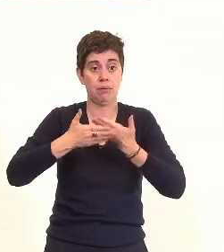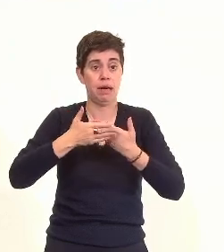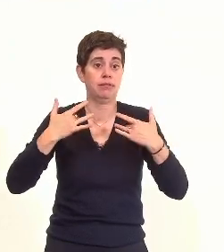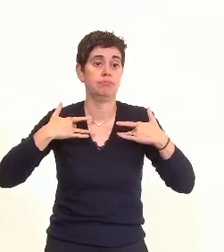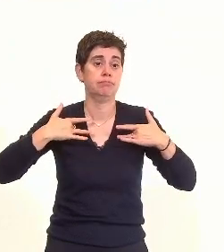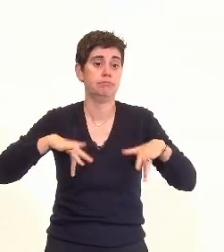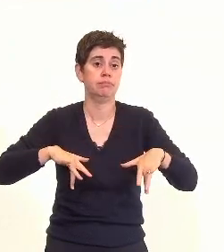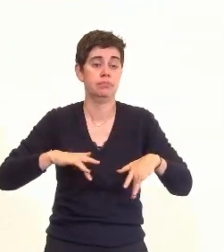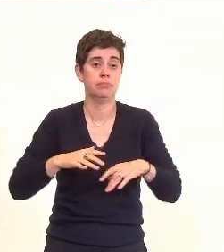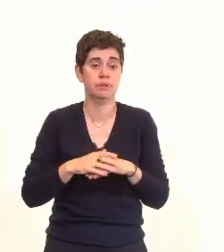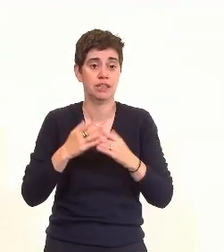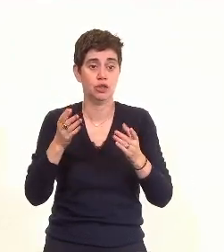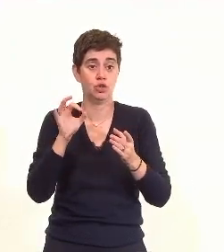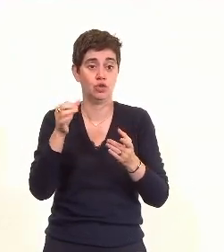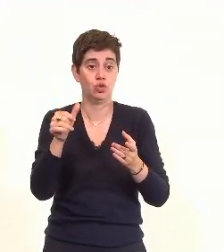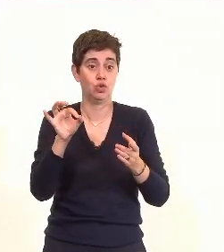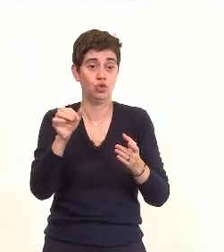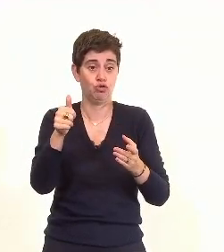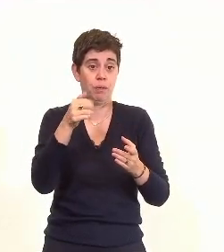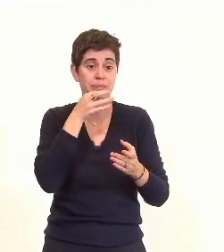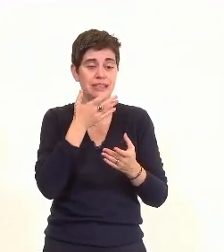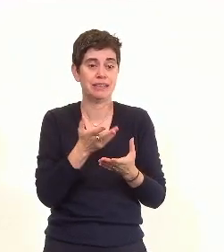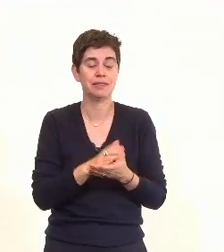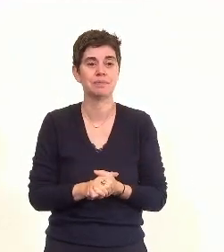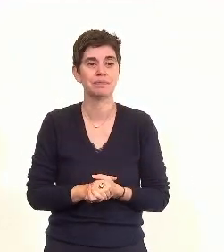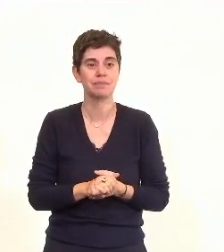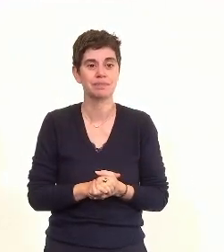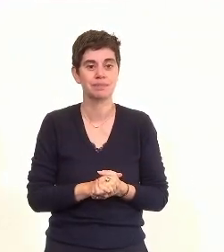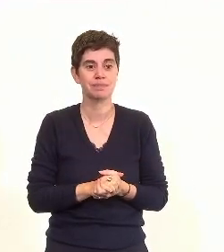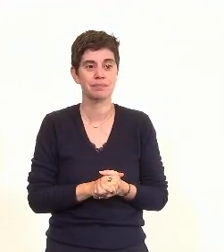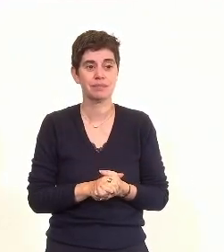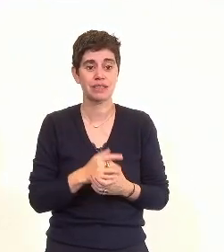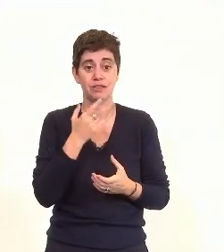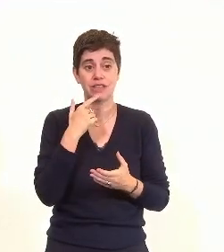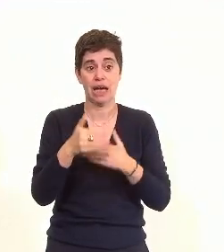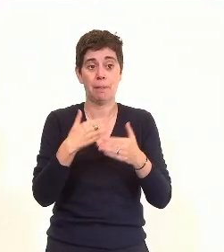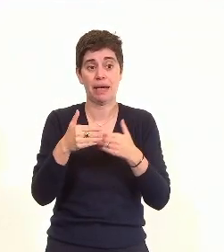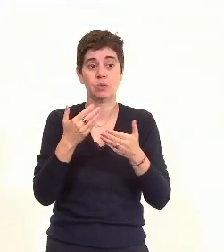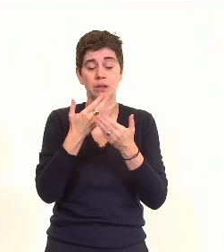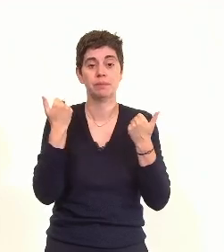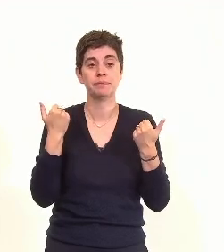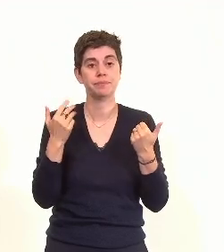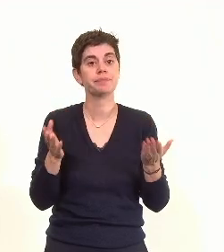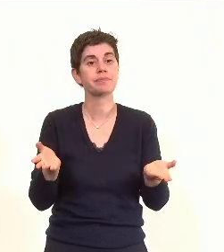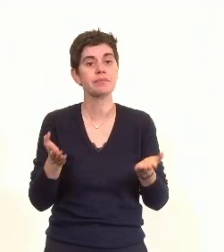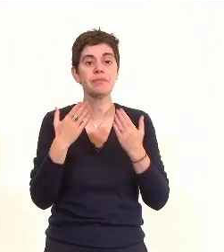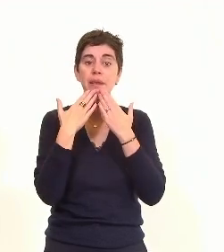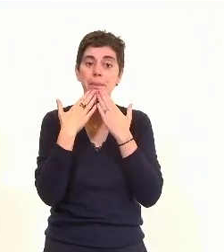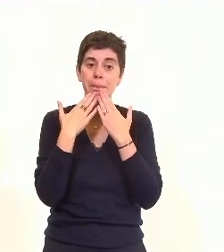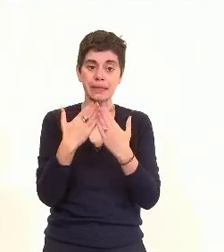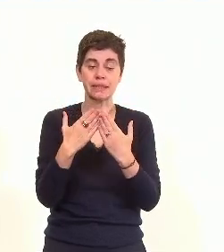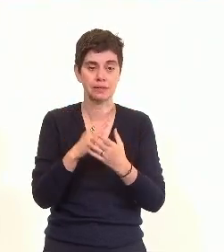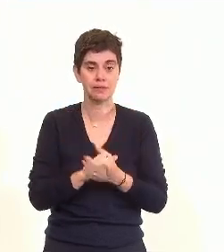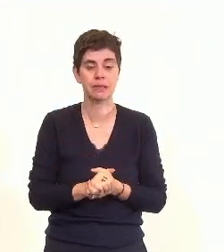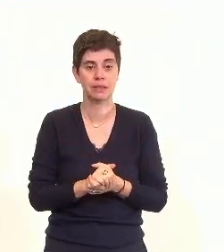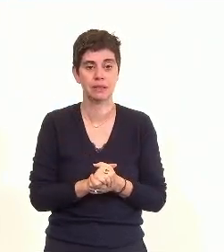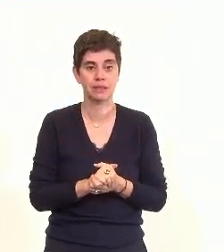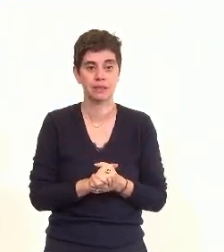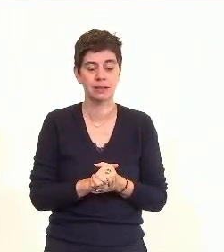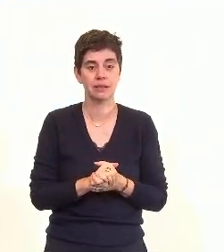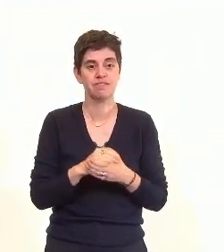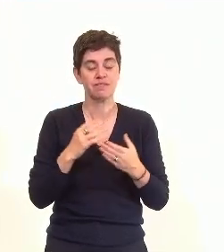Donc, c'est ce que vous avez très bien dit. En point d'interrogation, on ne sait pas. Merci en tous les cas, merci. On a vu déjà vous nourrissez vos